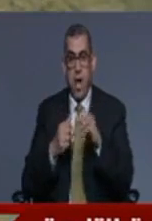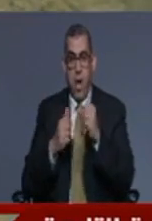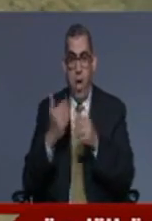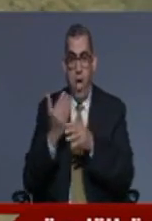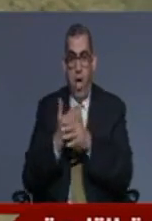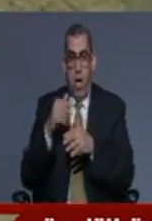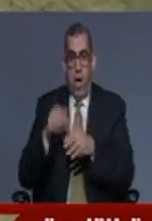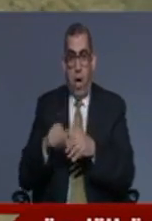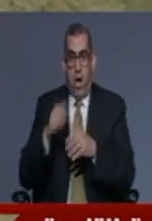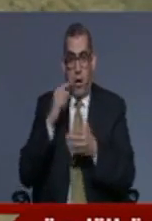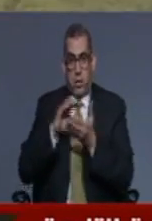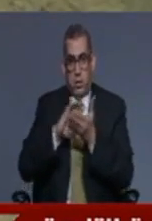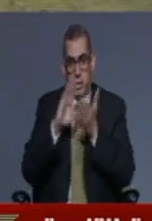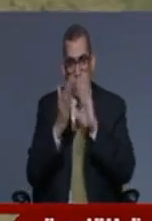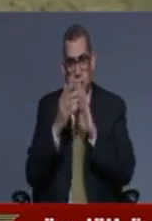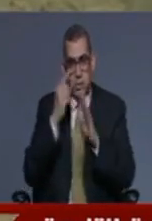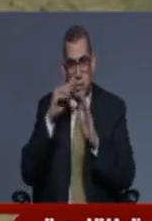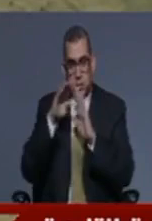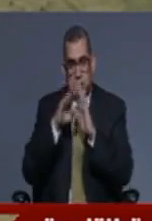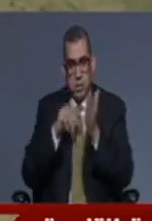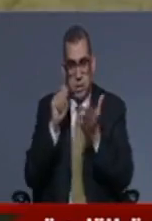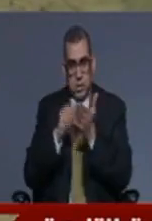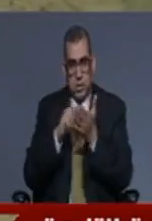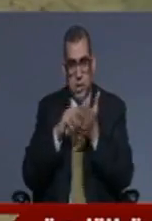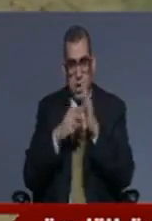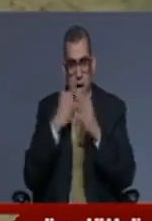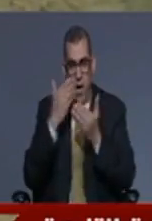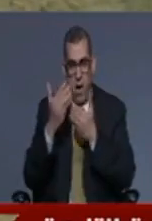أن نعكس دورا جديدا وصوتا جديدا